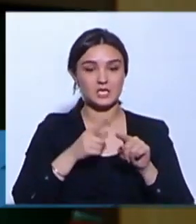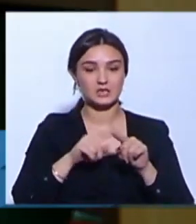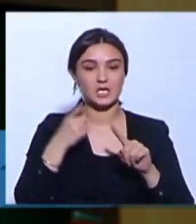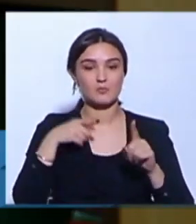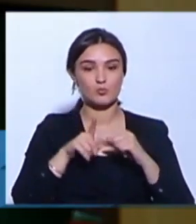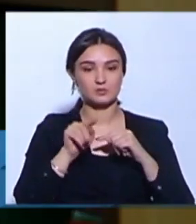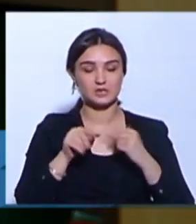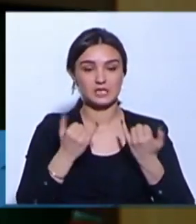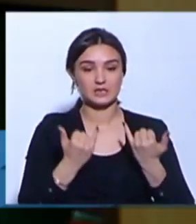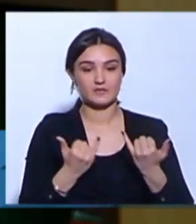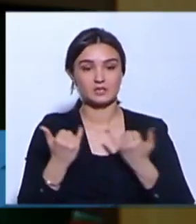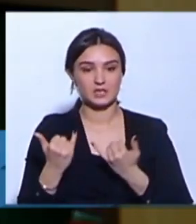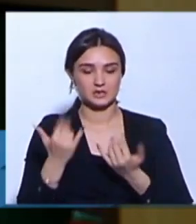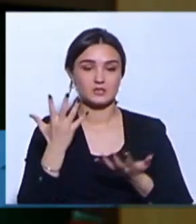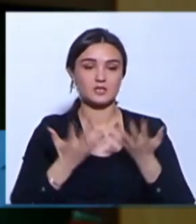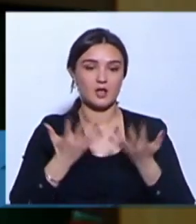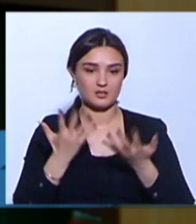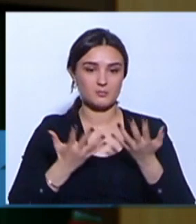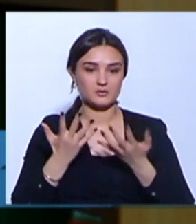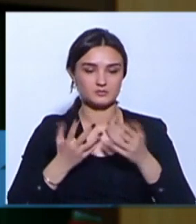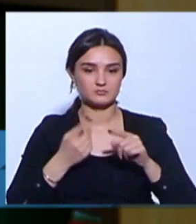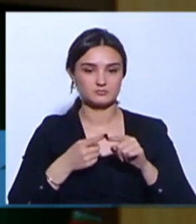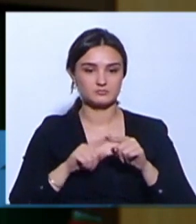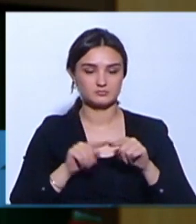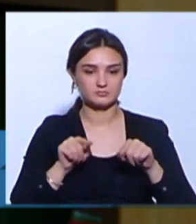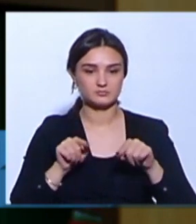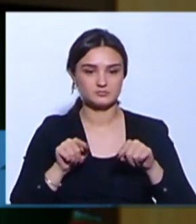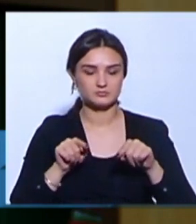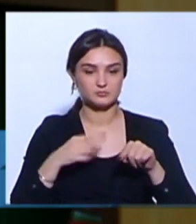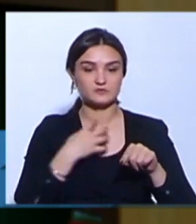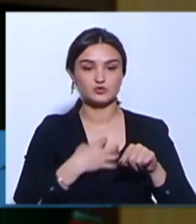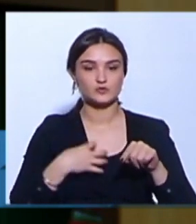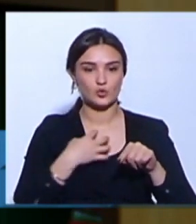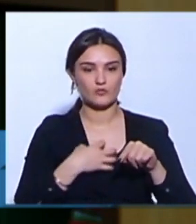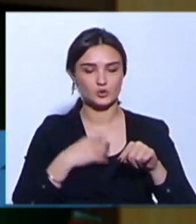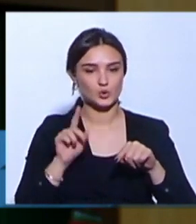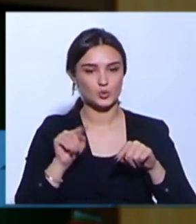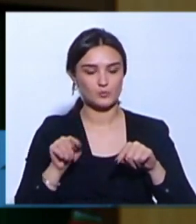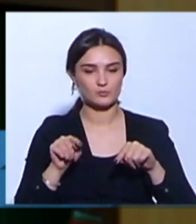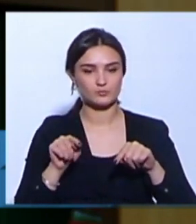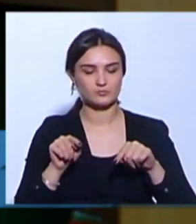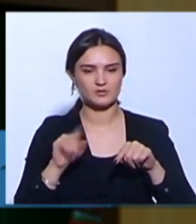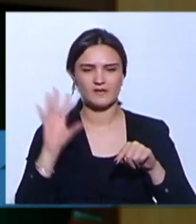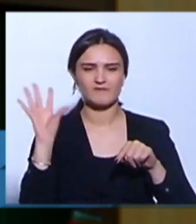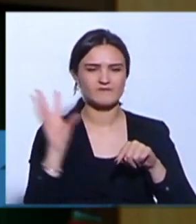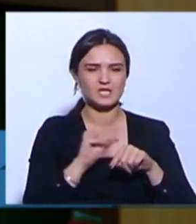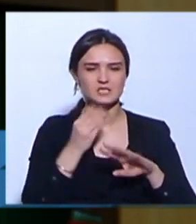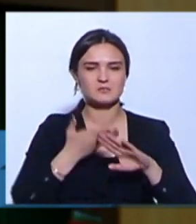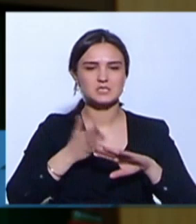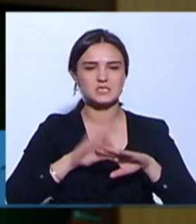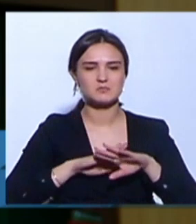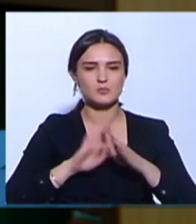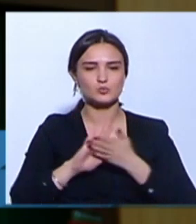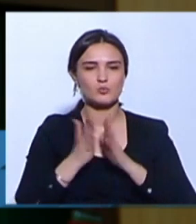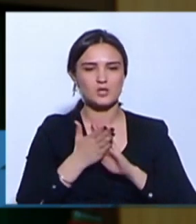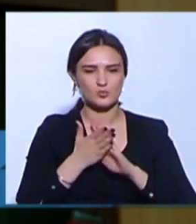გამომდინარე, დღევანდელ დღეს ალბათ აქვს აი ესეთი სიმბოლური მნიშვნელობა, რომ კიდევ ერთხელ აი ყველაზე მძიმე